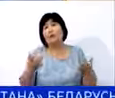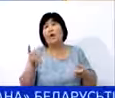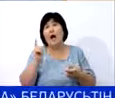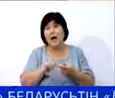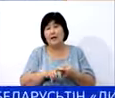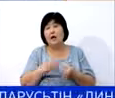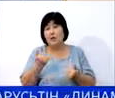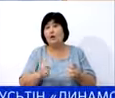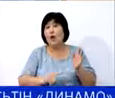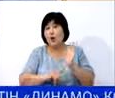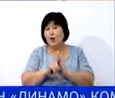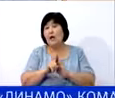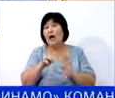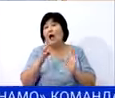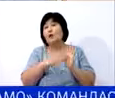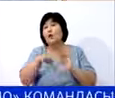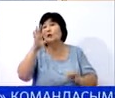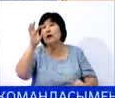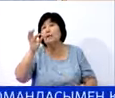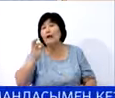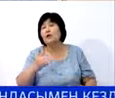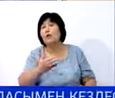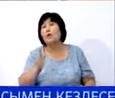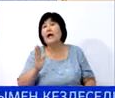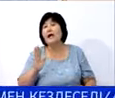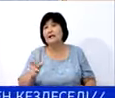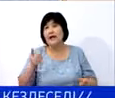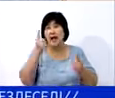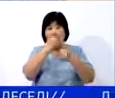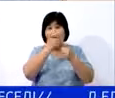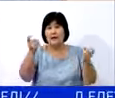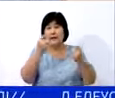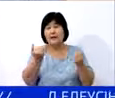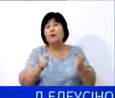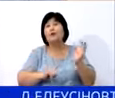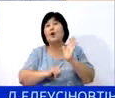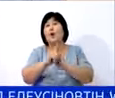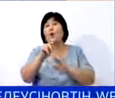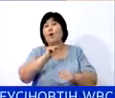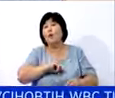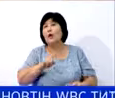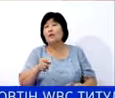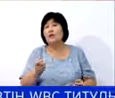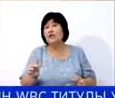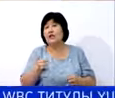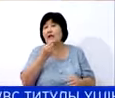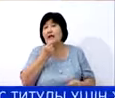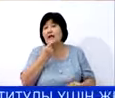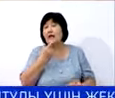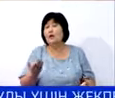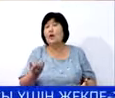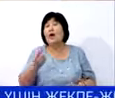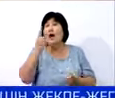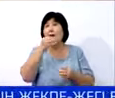айтқанда, қосылады. Ал 90%-дайы олар тек өзі хабарлама беру арқылы қосыла береді. Ол ешқандай қиындығы жоқ. Хабарлама беру